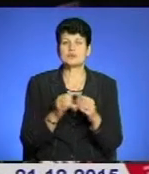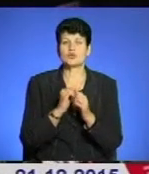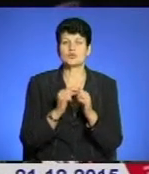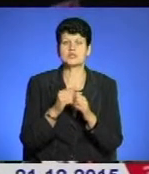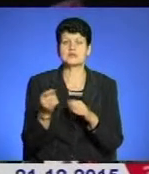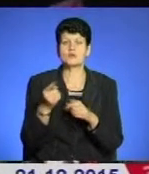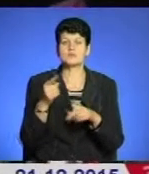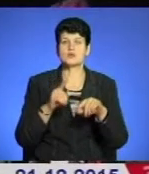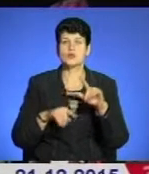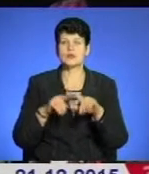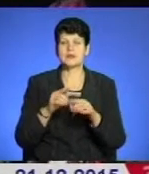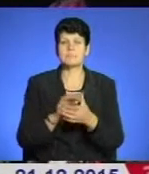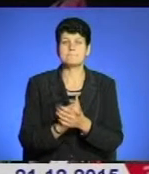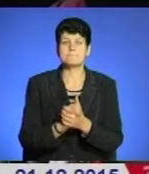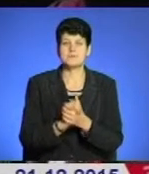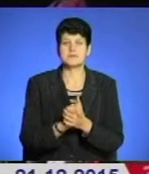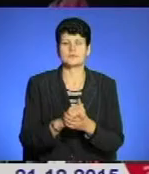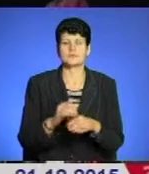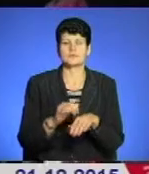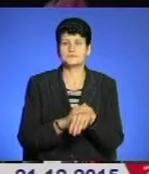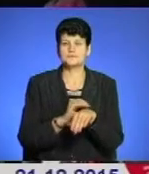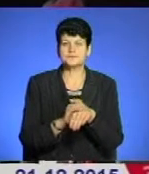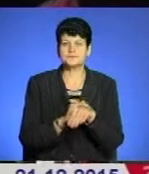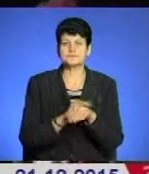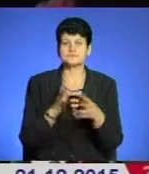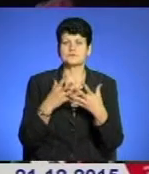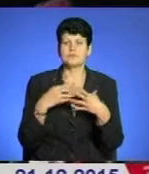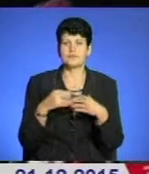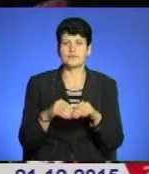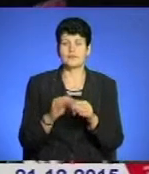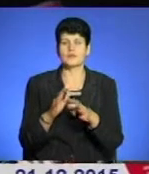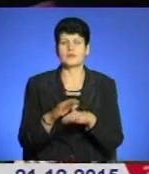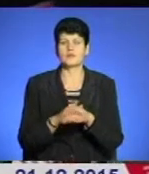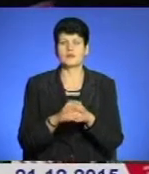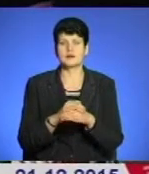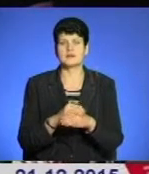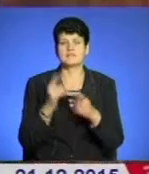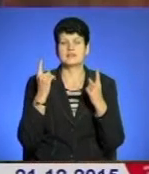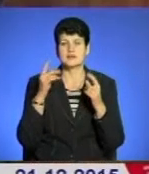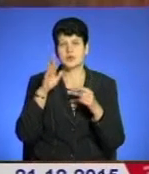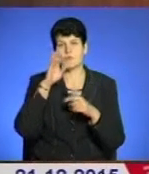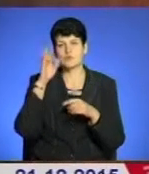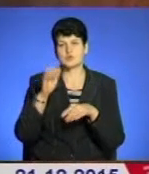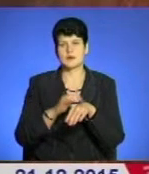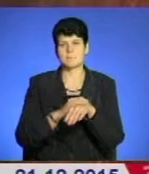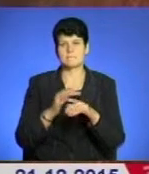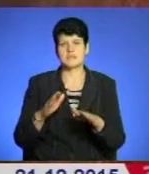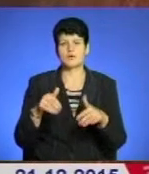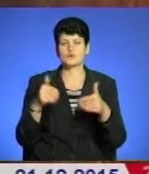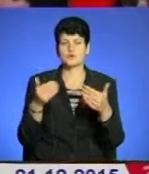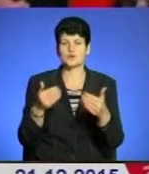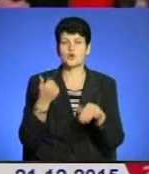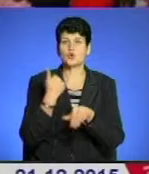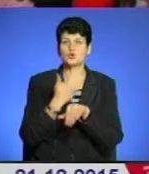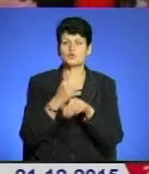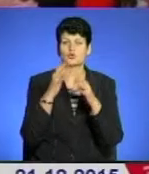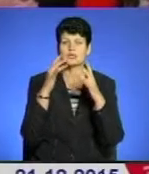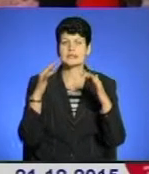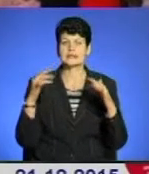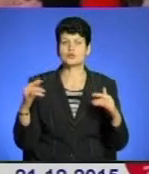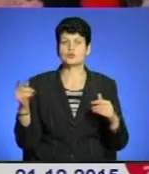тернопільській родині, миру, злагоди, сімейного затишку, благополуччя і великих Божих благословінь. Головну ялинку Тернополя